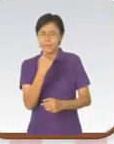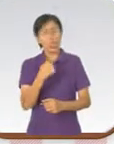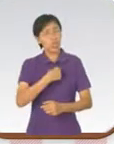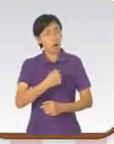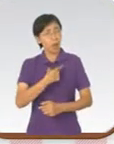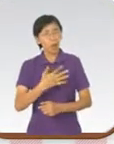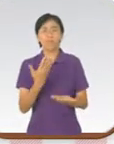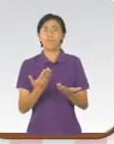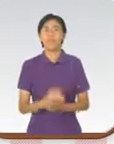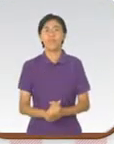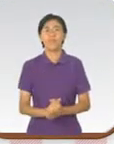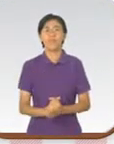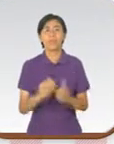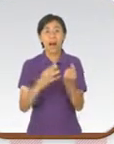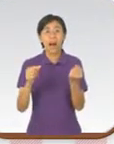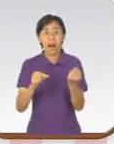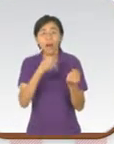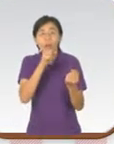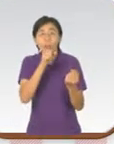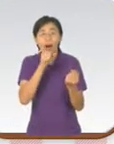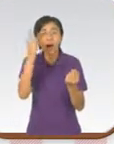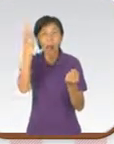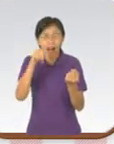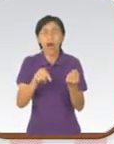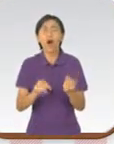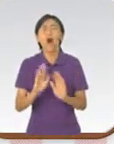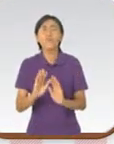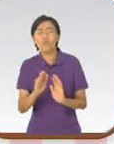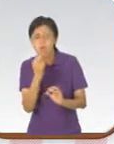แต่ว่าแครอทก็ต้องนึ่งให้สุกถ้าสุกก็กลิ่นเหม็นเขียวเขาก็จะหายไป ครับ